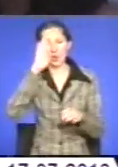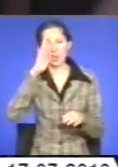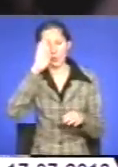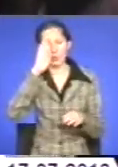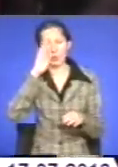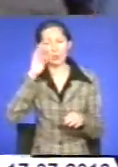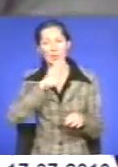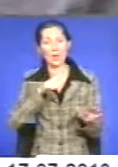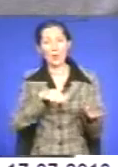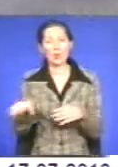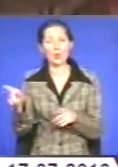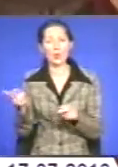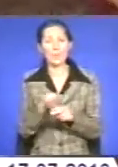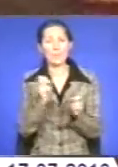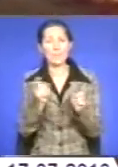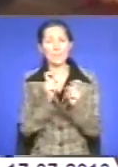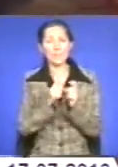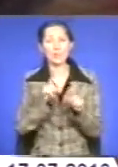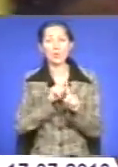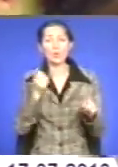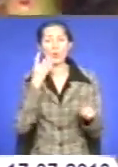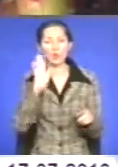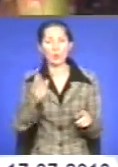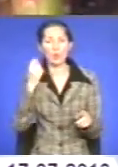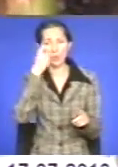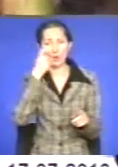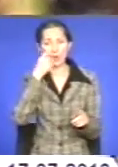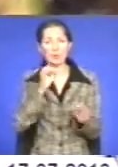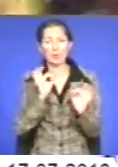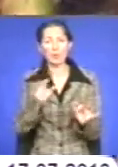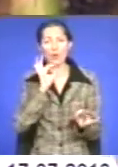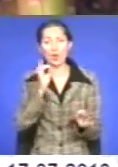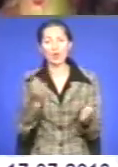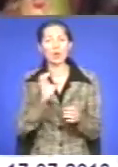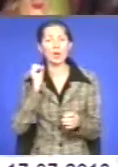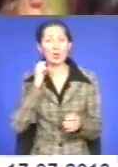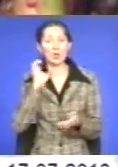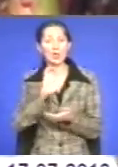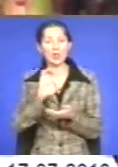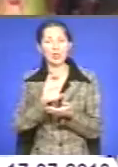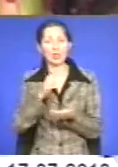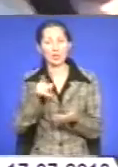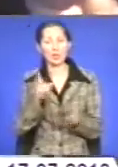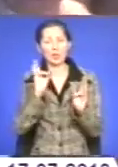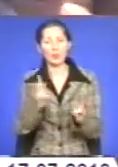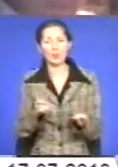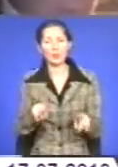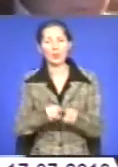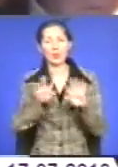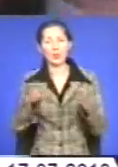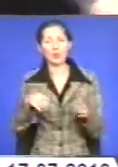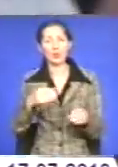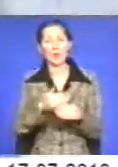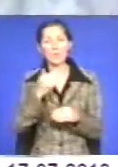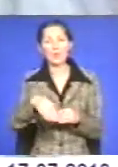конфліктів, особливо тоді, коли були нетверезими. Правду ж кажуть, де чарка, там лихо. Так і сталося. Якось пізно ввечері син повернувся додому і